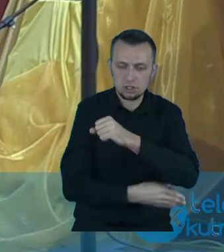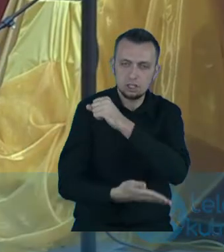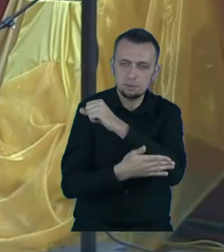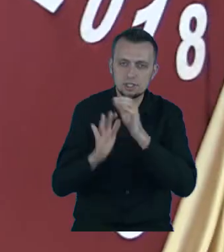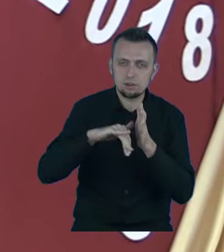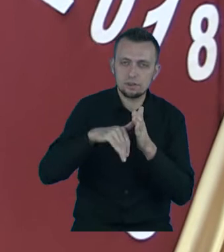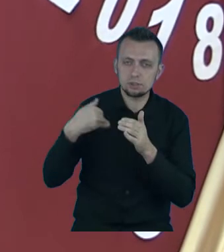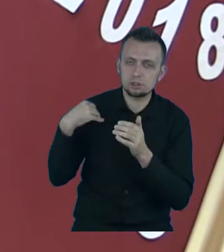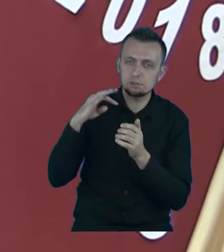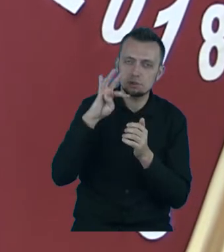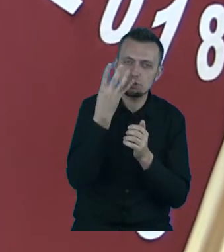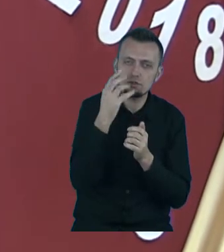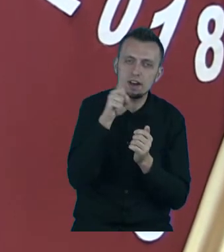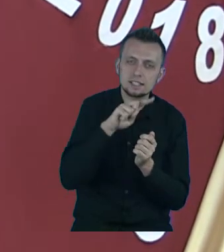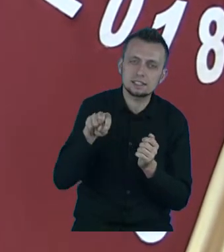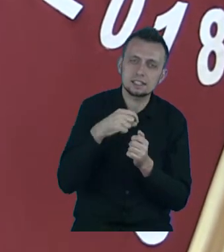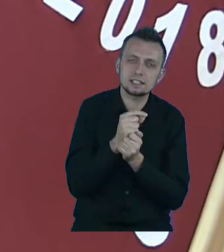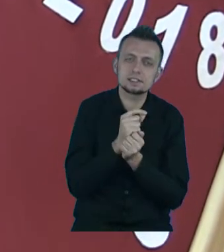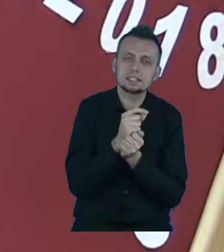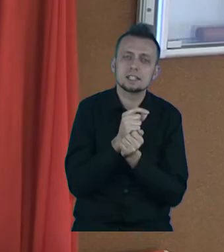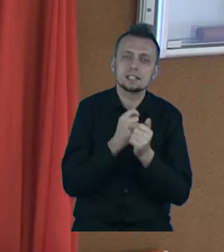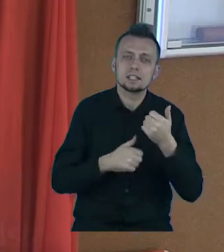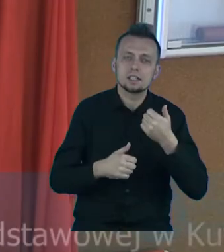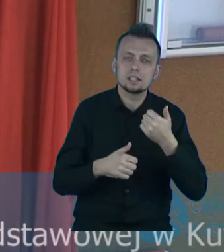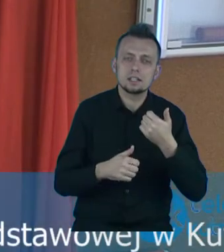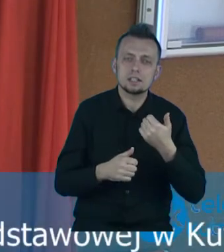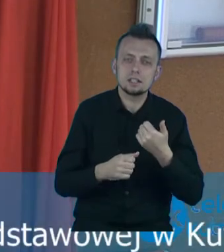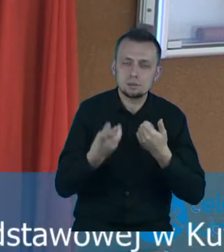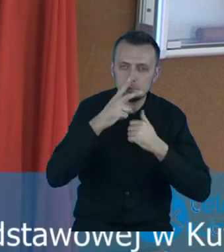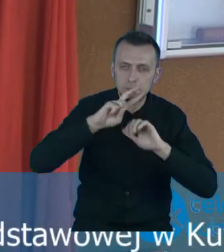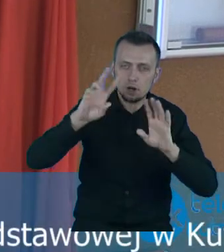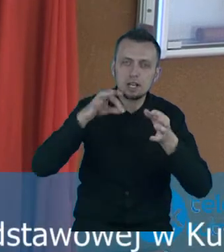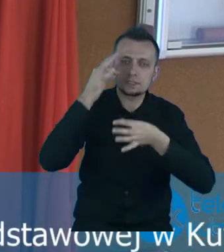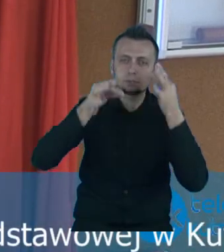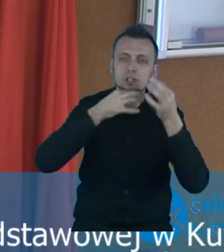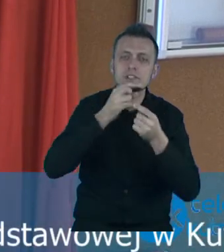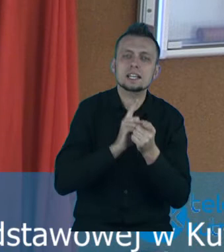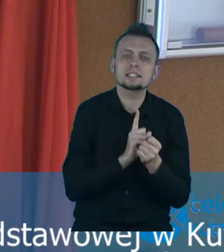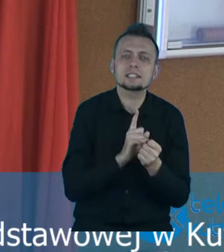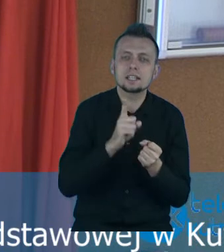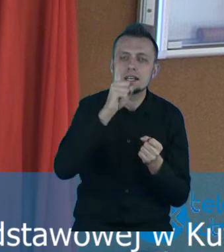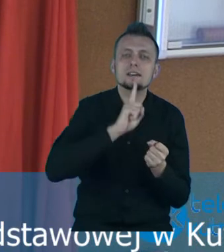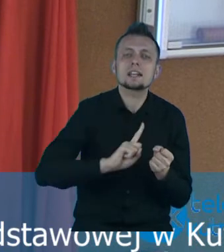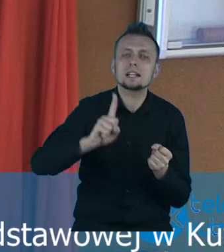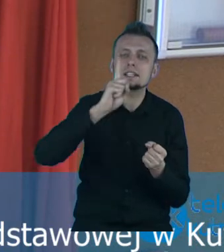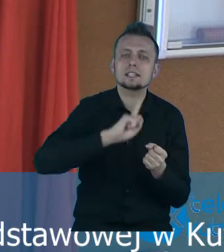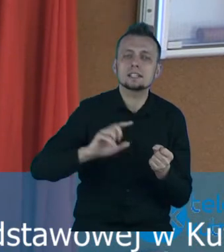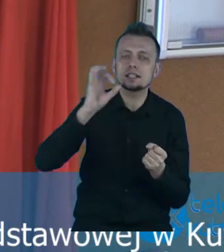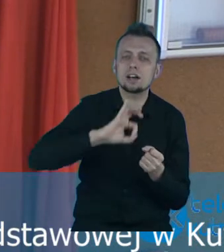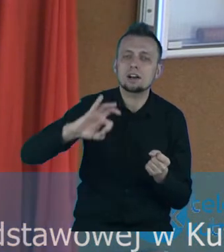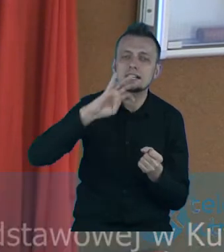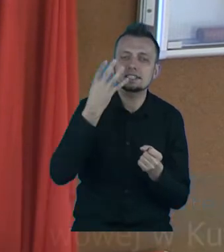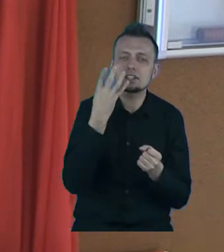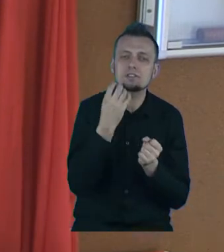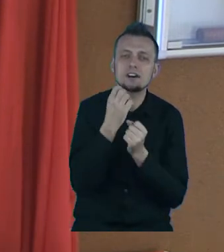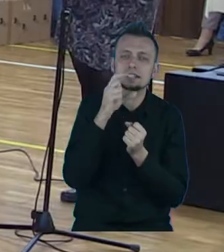edycja festiwalu piosenki religijnej Cecyliada. Dzisiaj spotykamy się z okazją 4. Cecyliady. Jest to konkurs